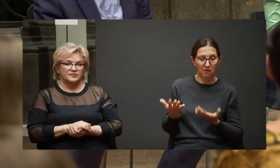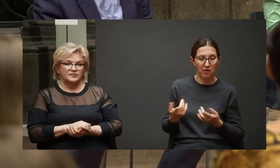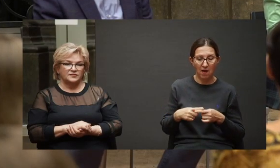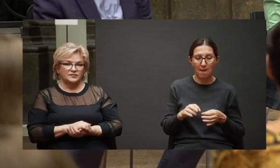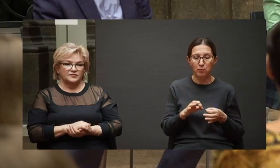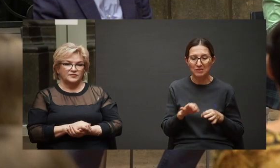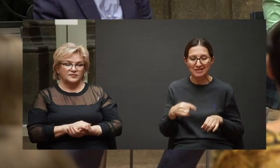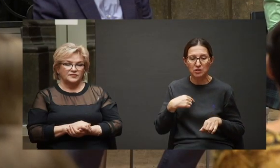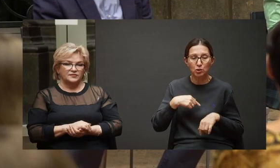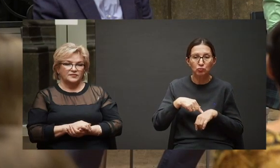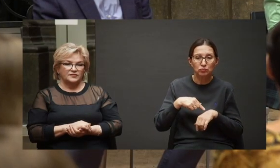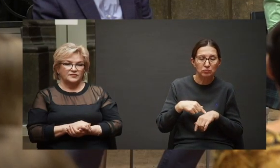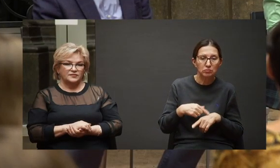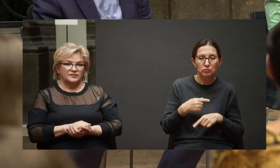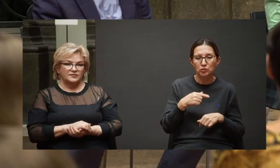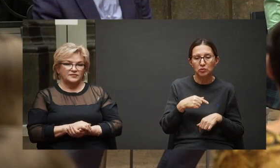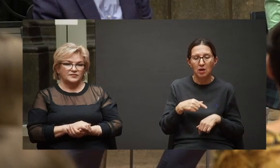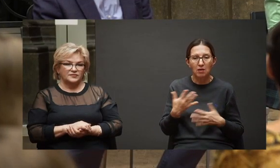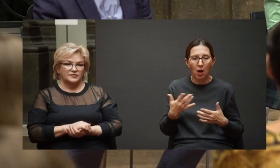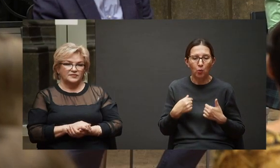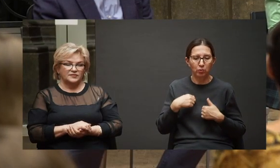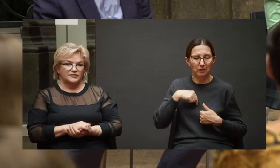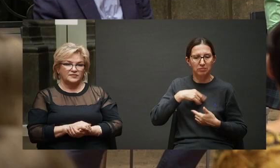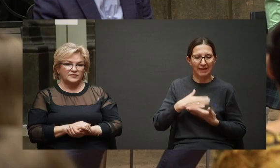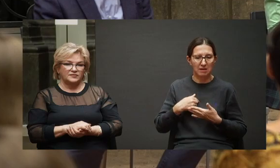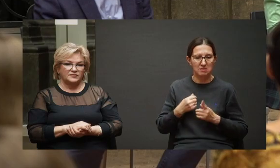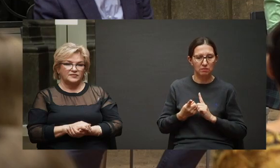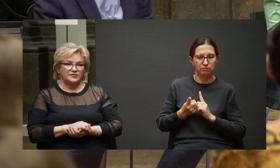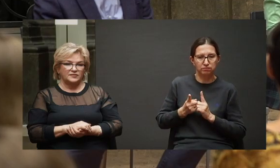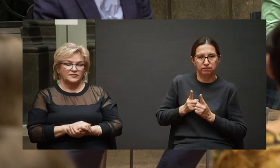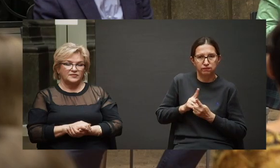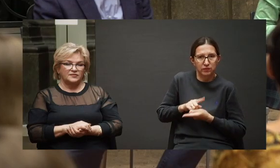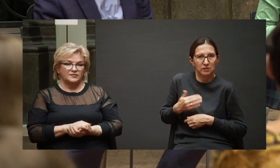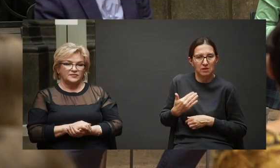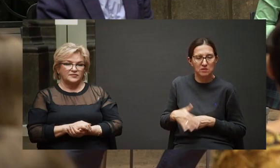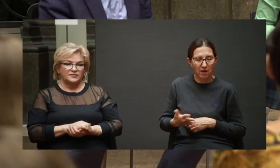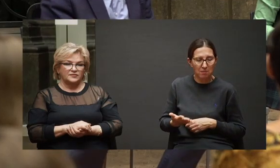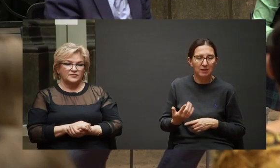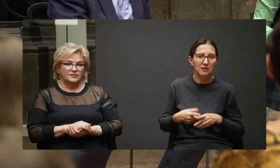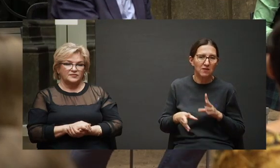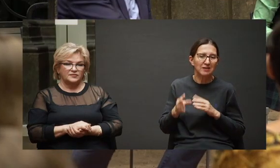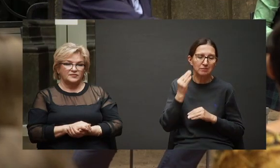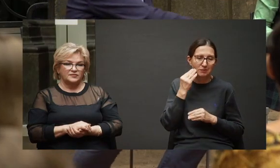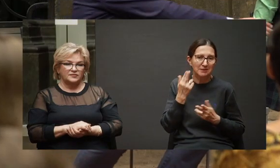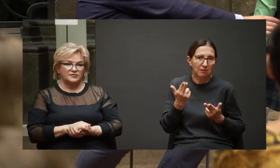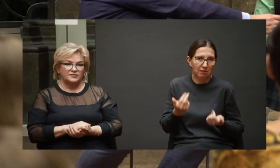процессе испытываем, так сказать, определенную трансформацию. А в этом смысле, да,